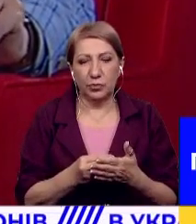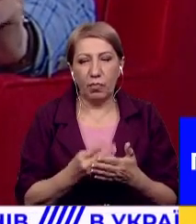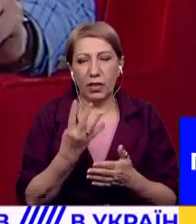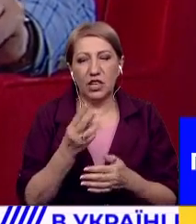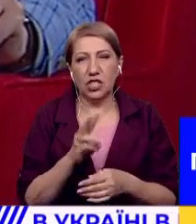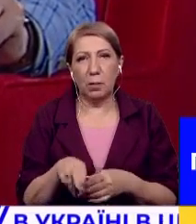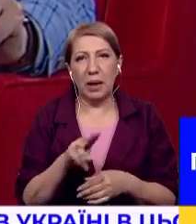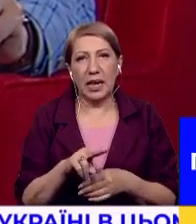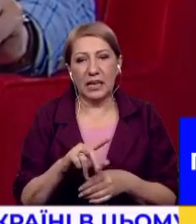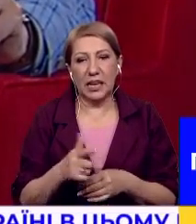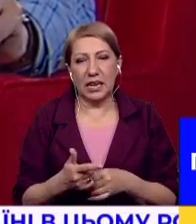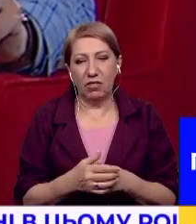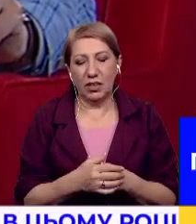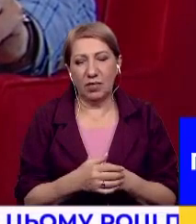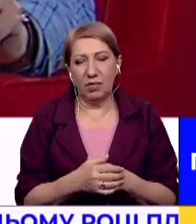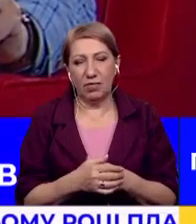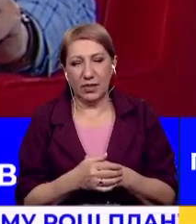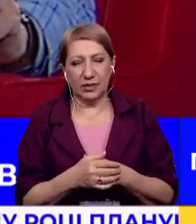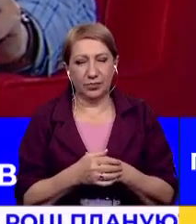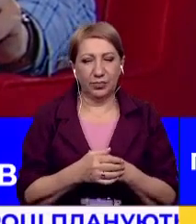4 мільярди гривень. Тут